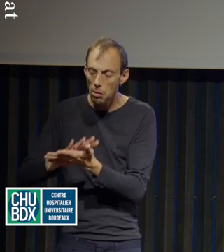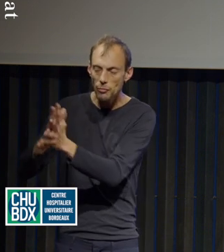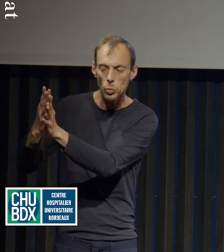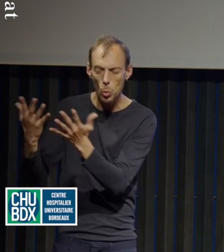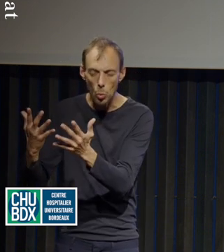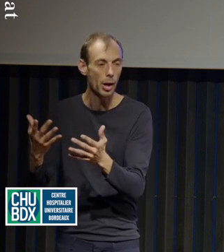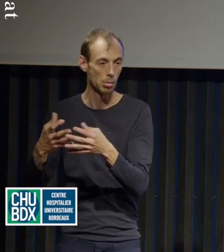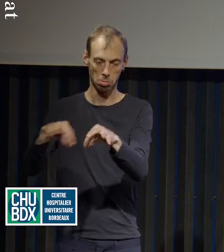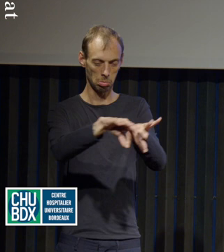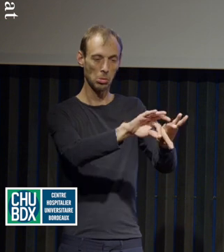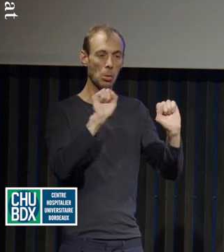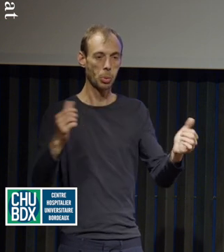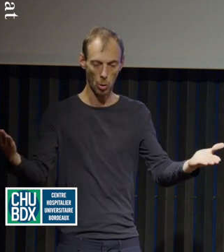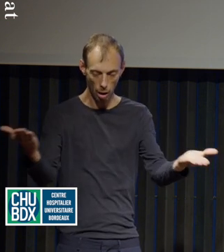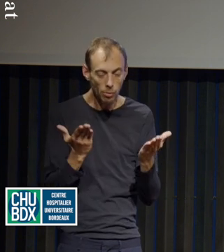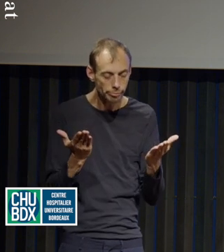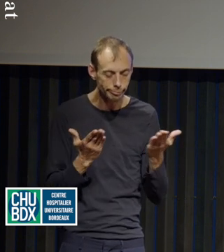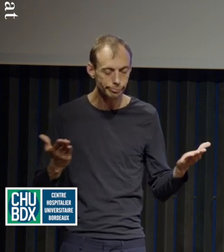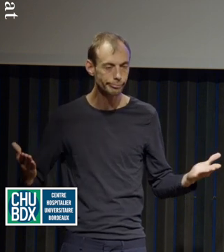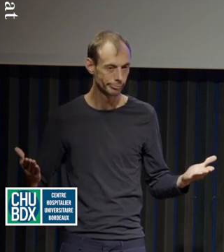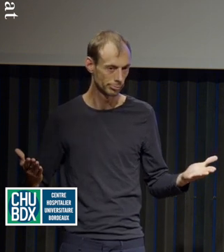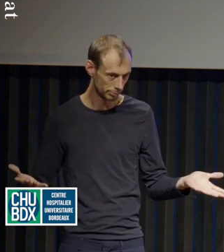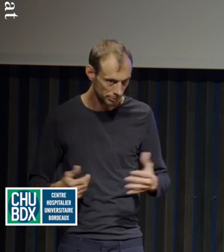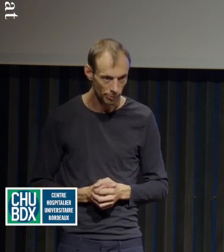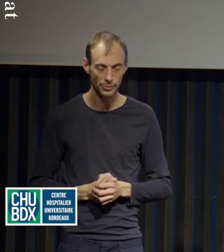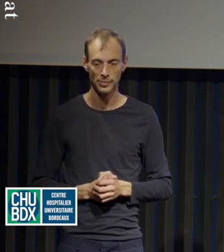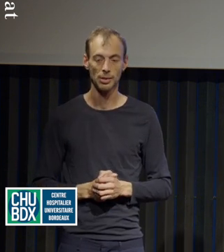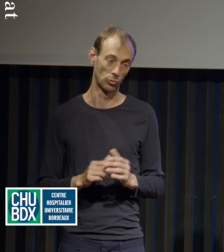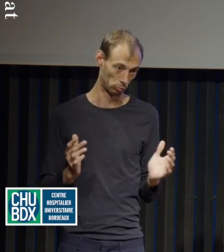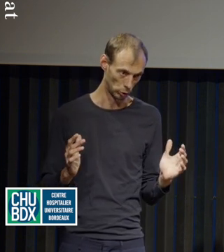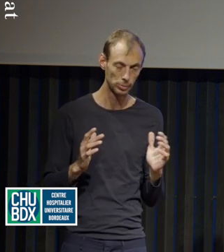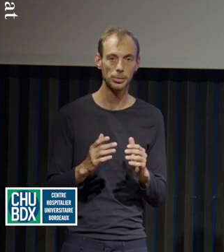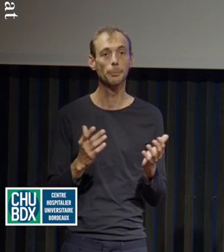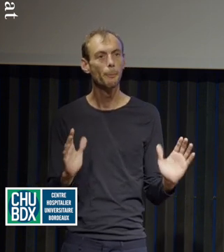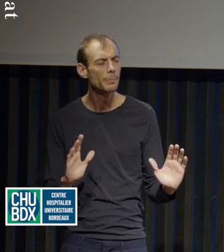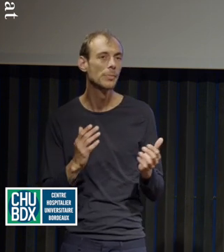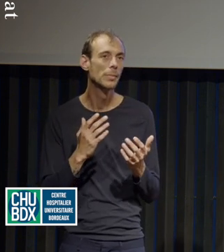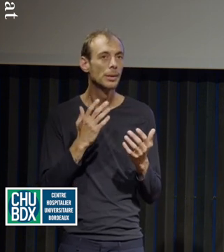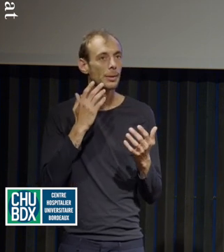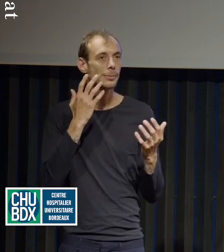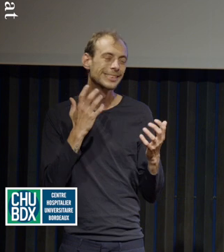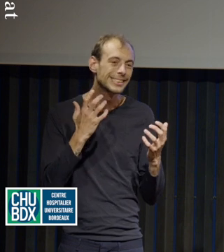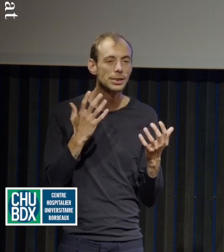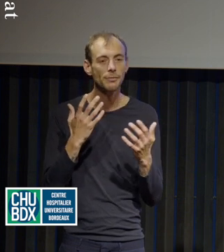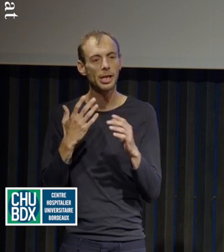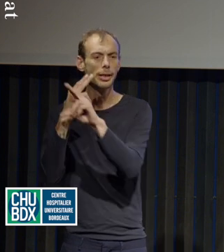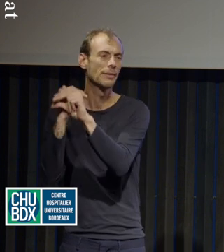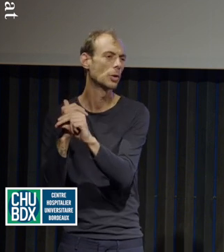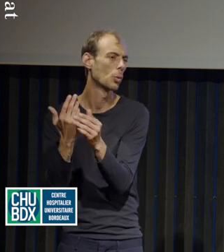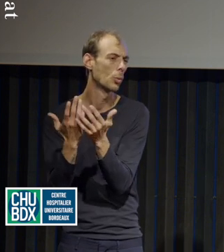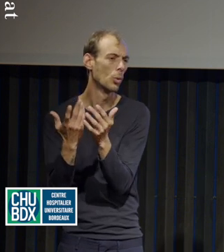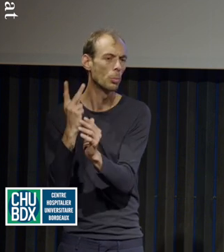monde. Donc, si on veut revenir sur une définition très simple, en lien avec ce qui vous a déjà